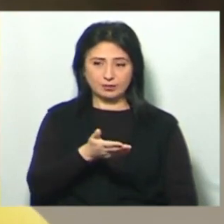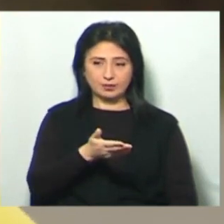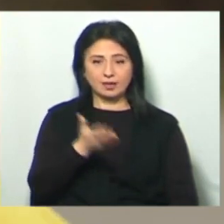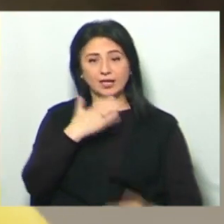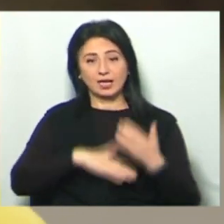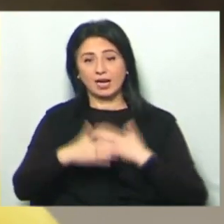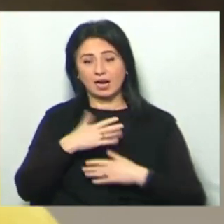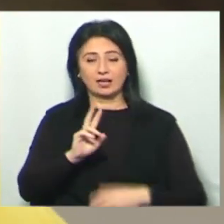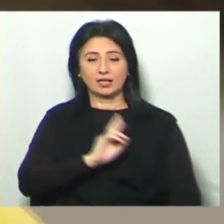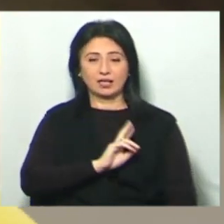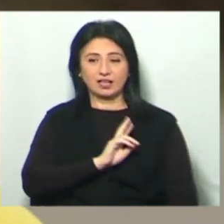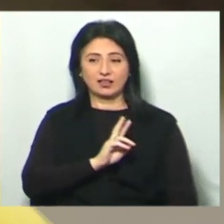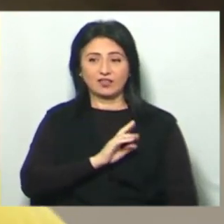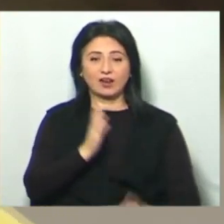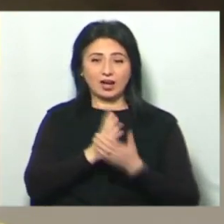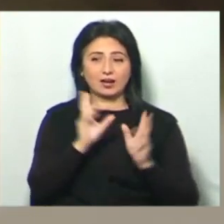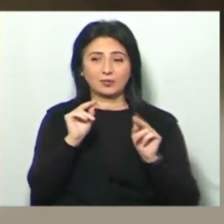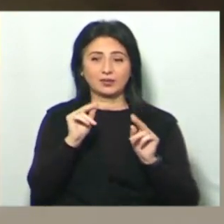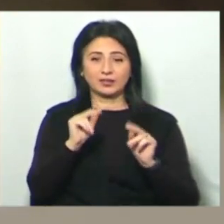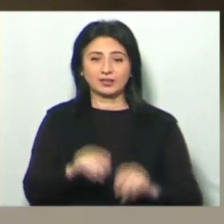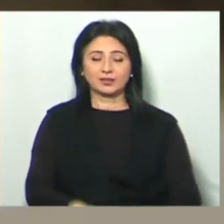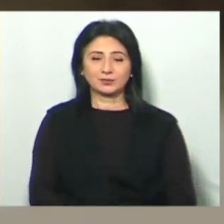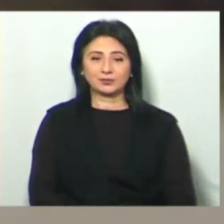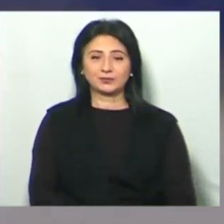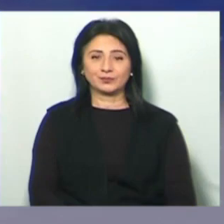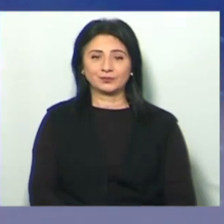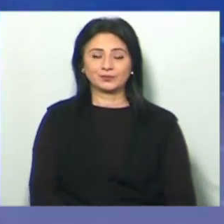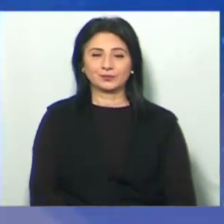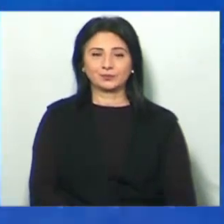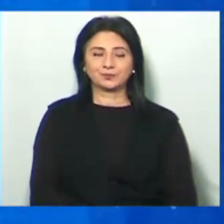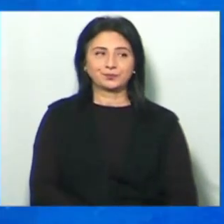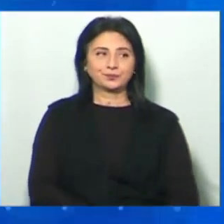გიხარია, გიყვარს, ხარ ბედნიერი.